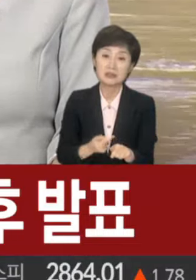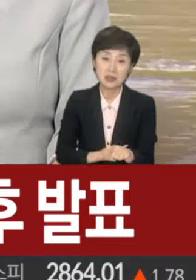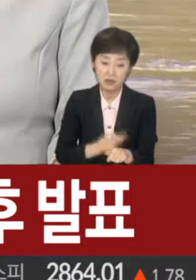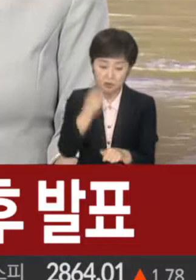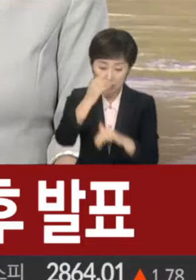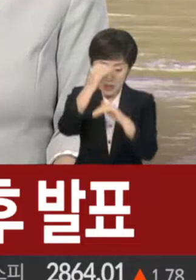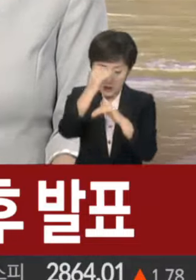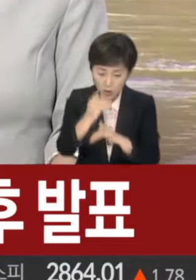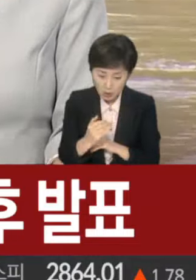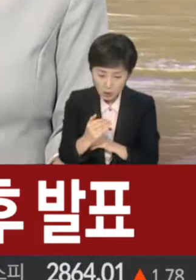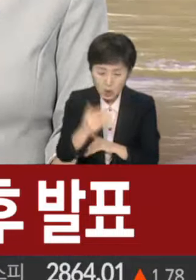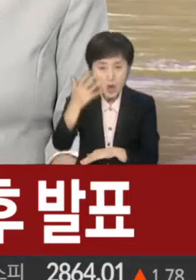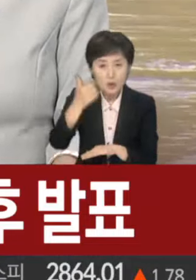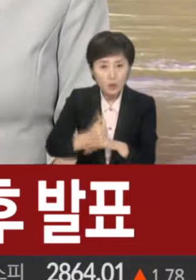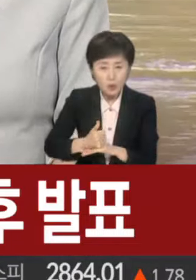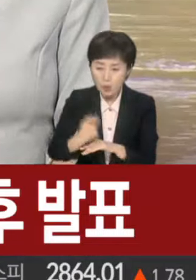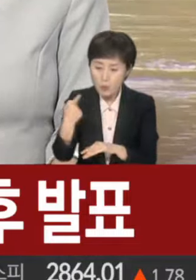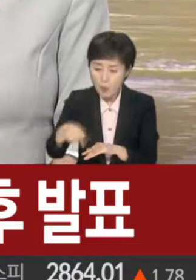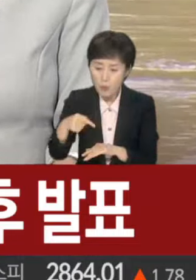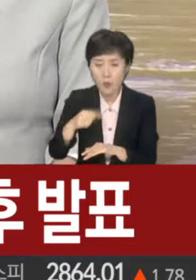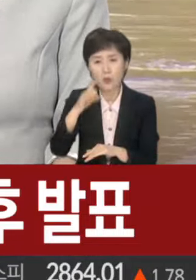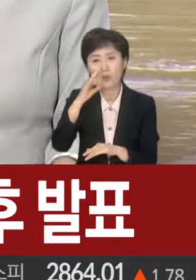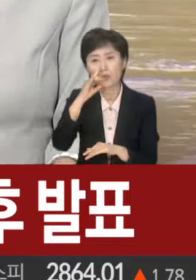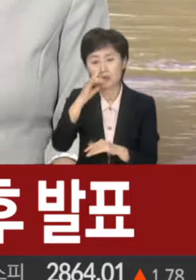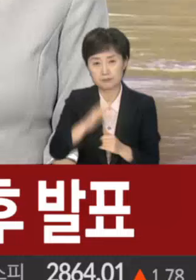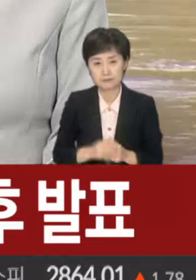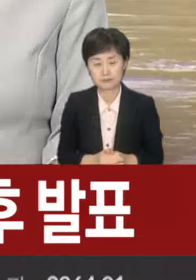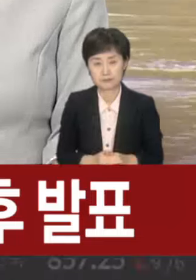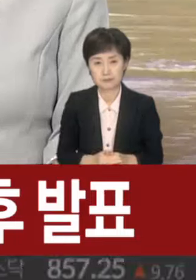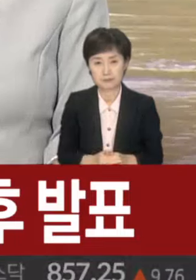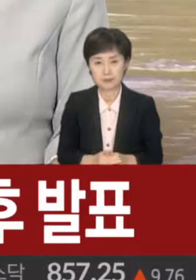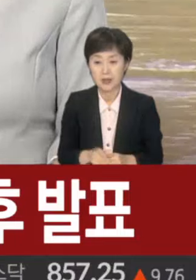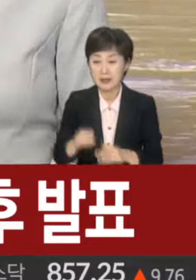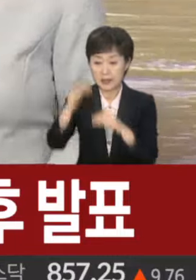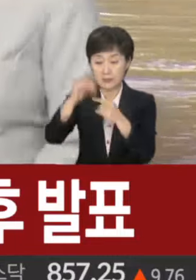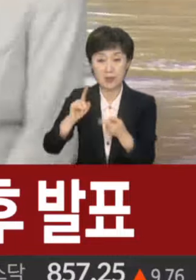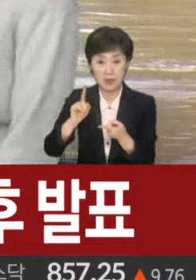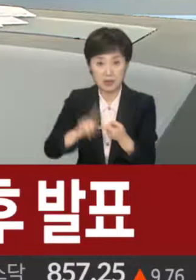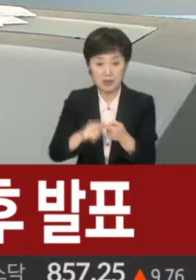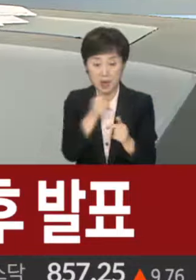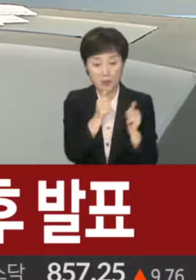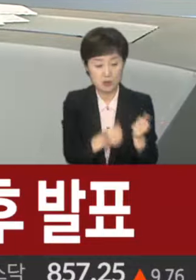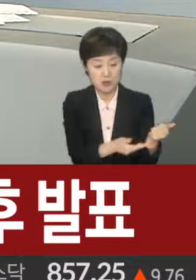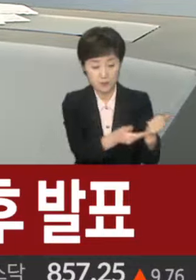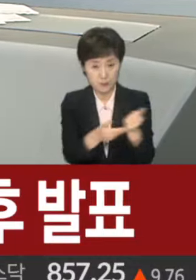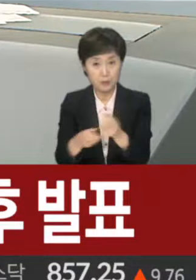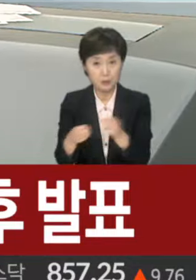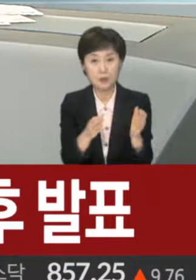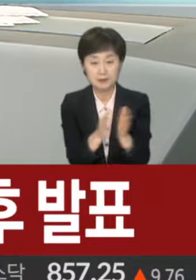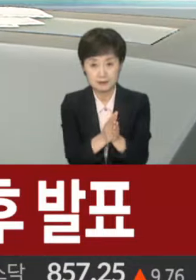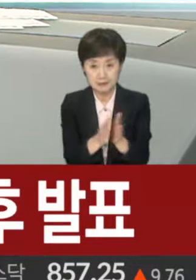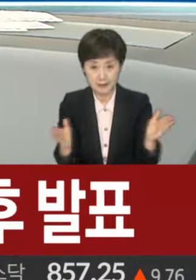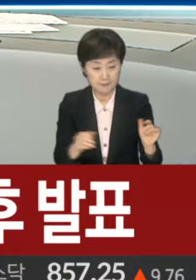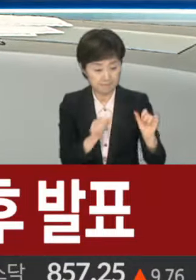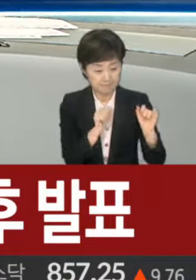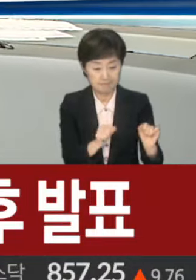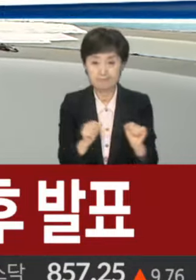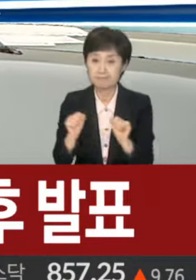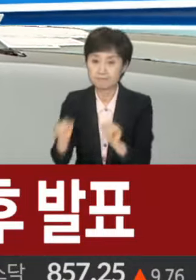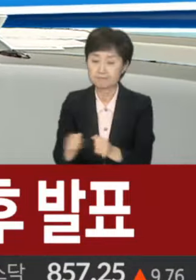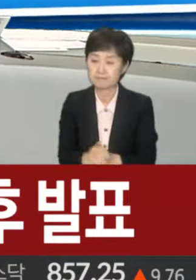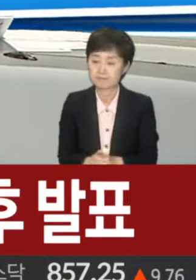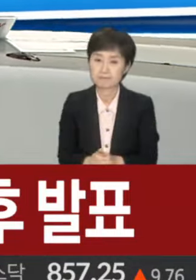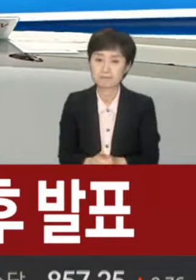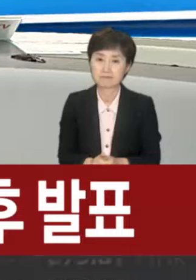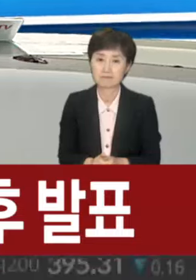결과에도 영향을 미칠지 주목받고 있습니다. 네. 관련 내용을 허주연 변호사와 함께 짚어보겠습니다. 어서 오십시오. 안녕하세요. 예, 잠시 후